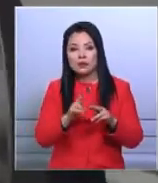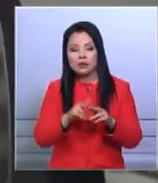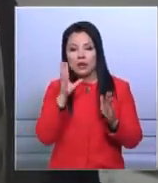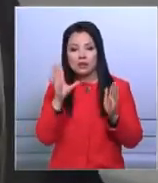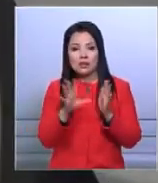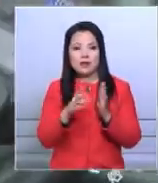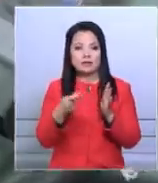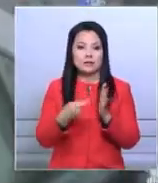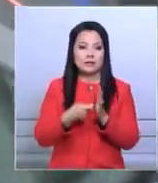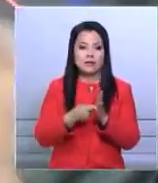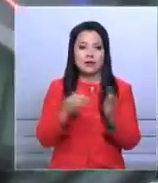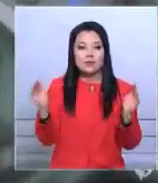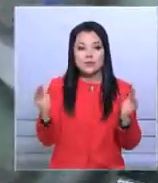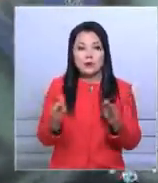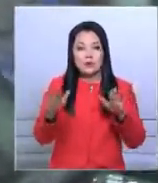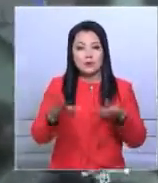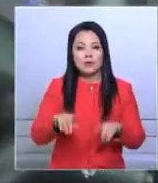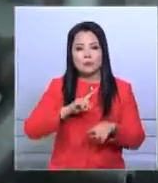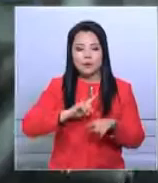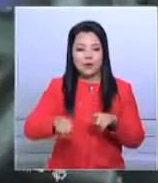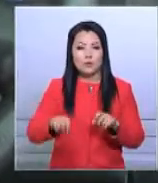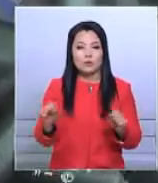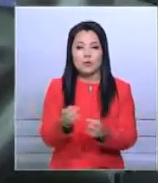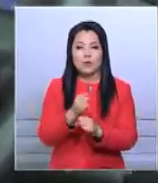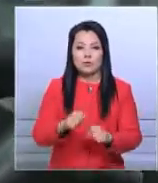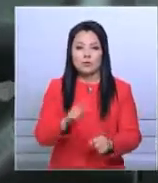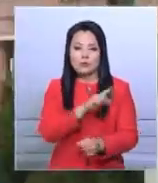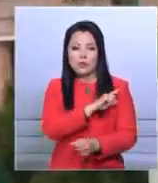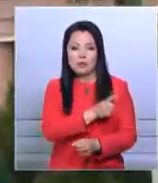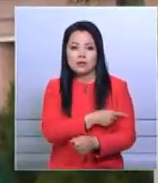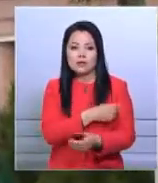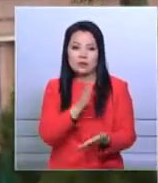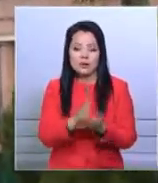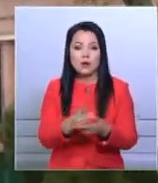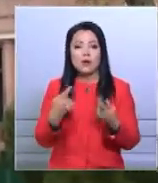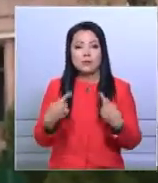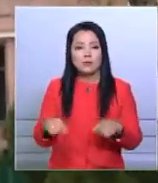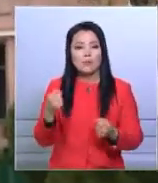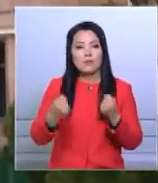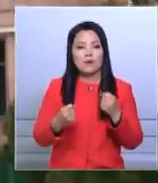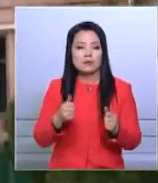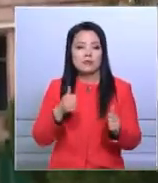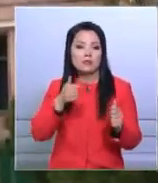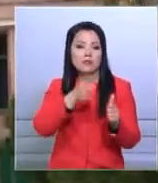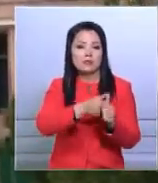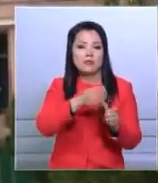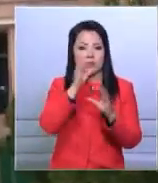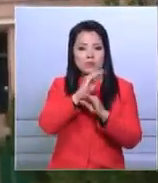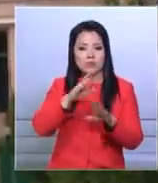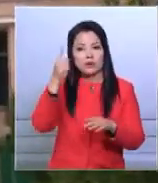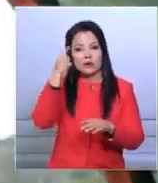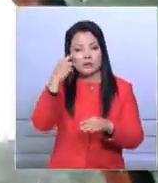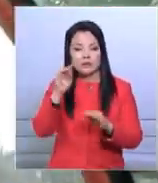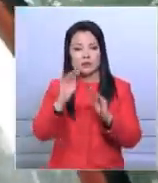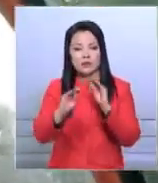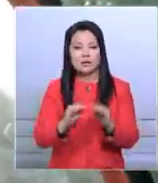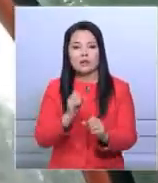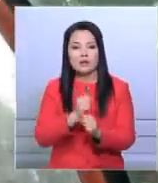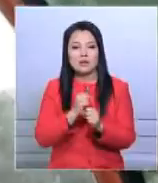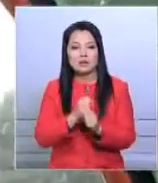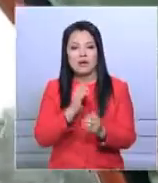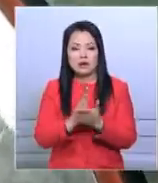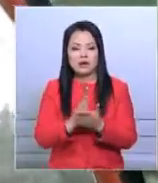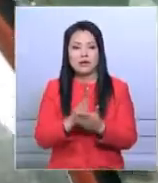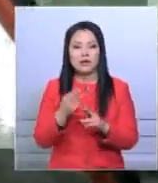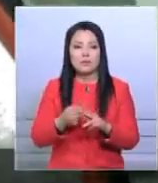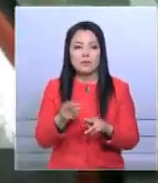жүреді. Шағын болғандықтан орнынан жылдам қозғалады. Сондықтан кейбір машиналардың өзі қуып жете алмай қалады, дейді өнертапқыш. Бұрыннан да